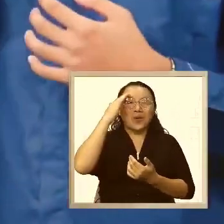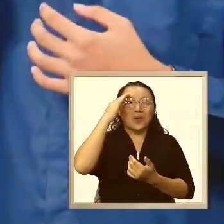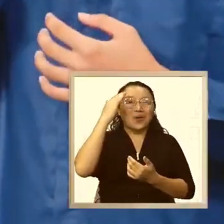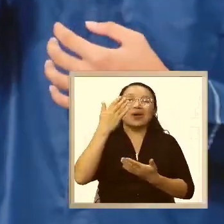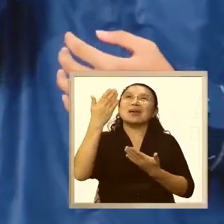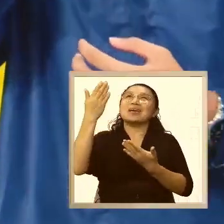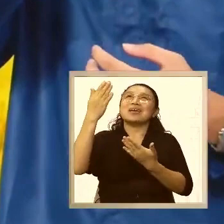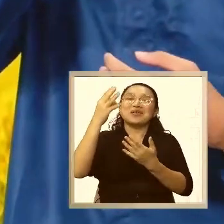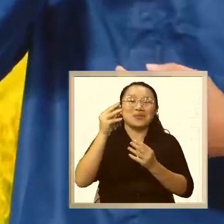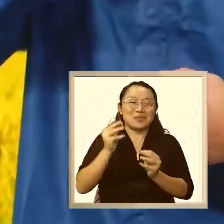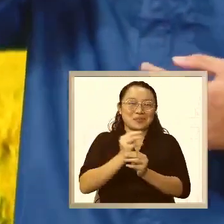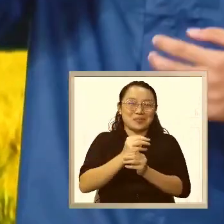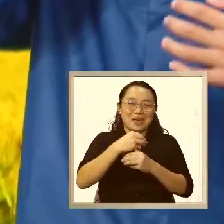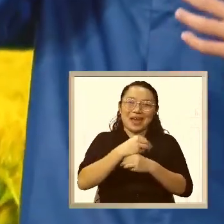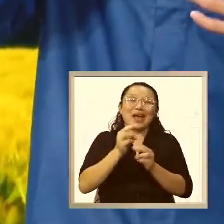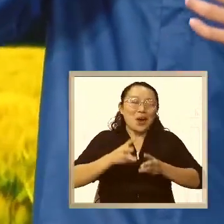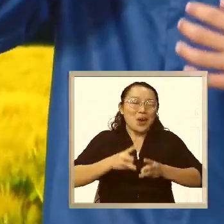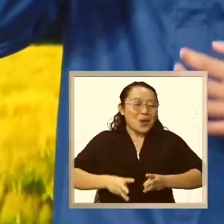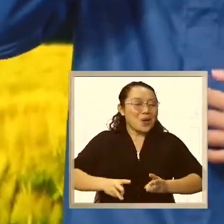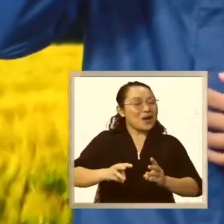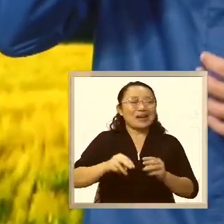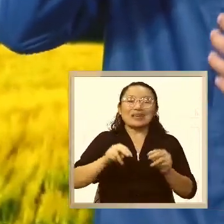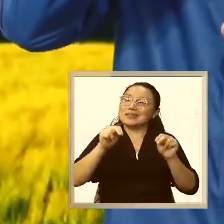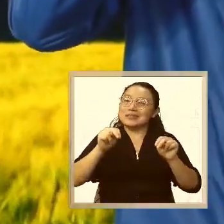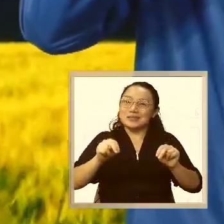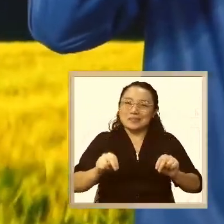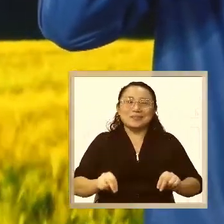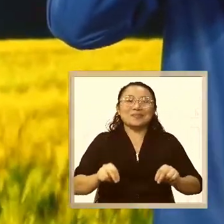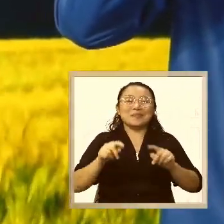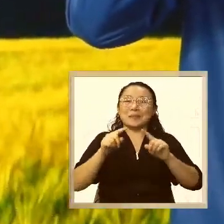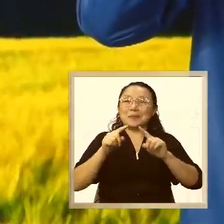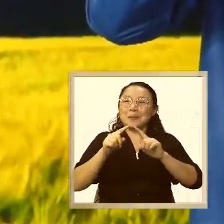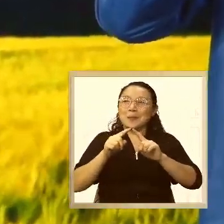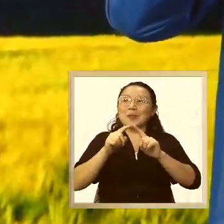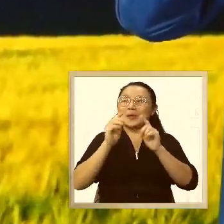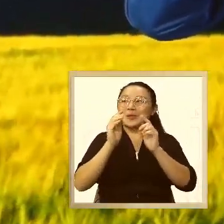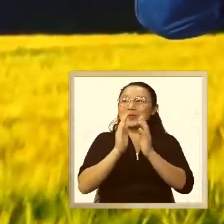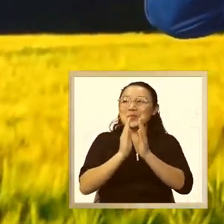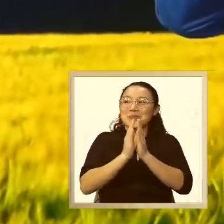will make a way, it pays to